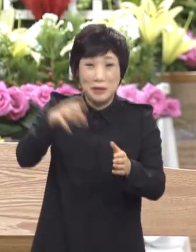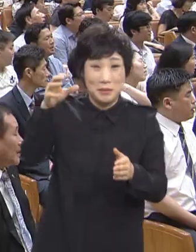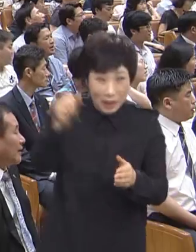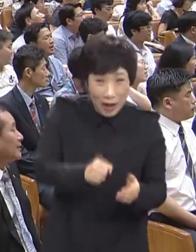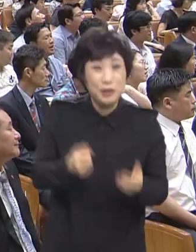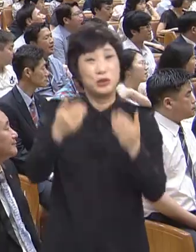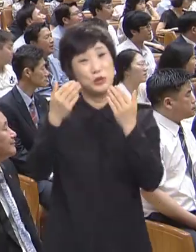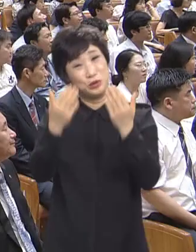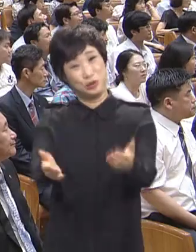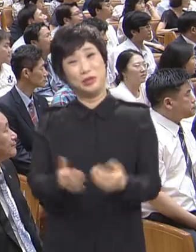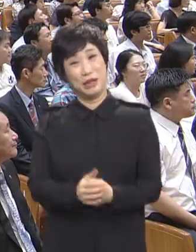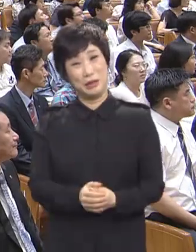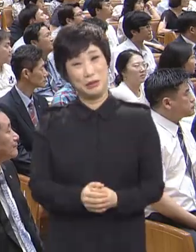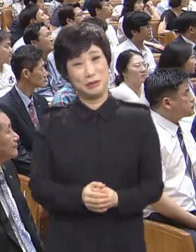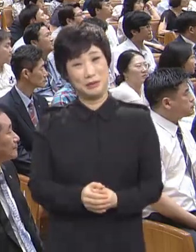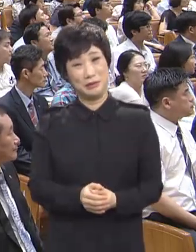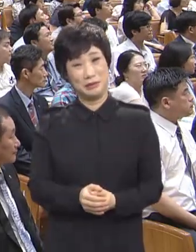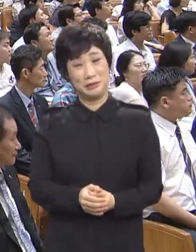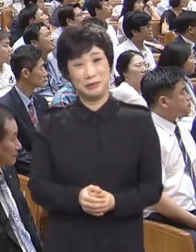주노라.